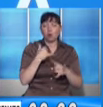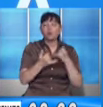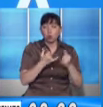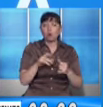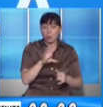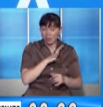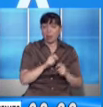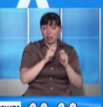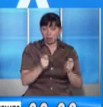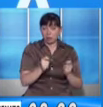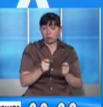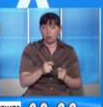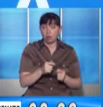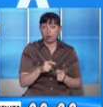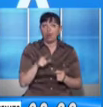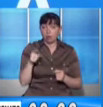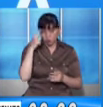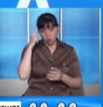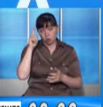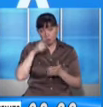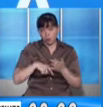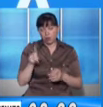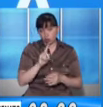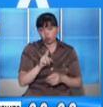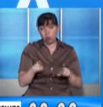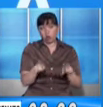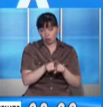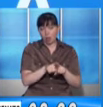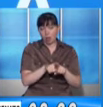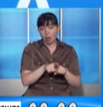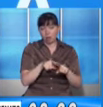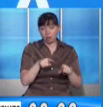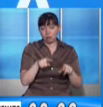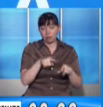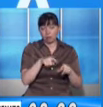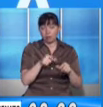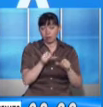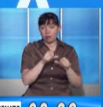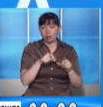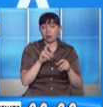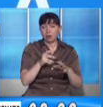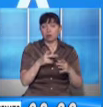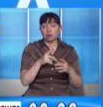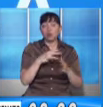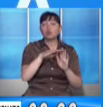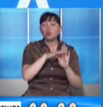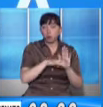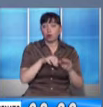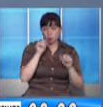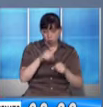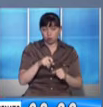Stat. Credeți că, doamna Grisco, credeți că un astfel de instrument este unul prietenos cu mediul de